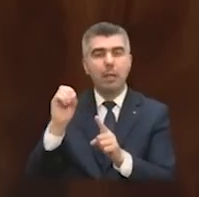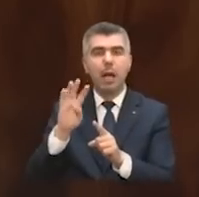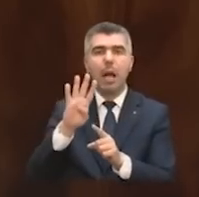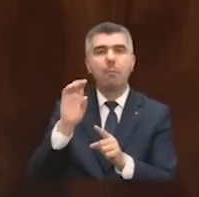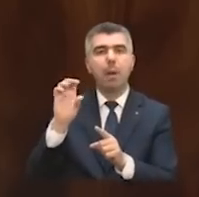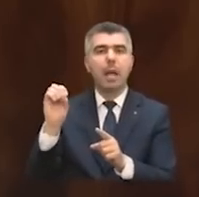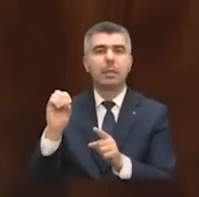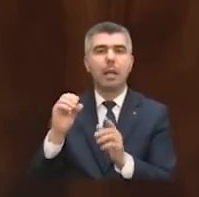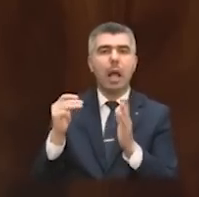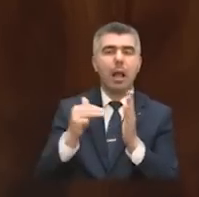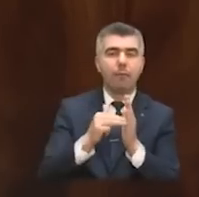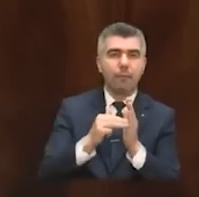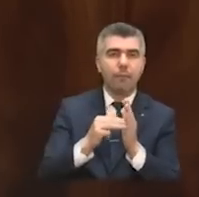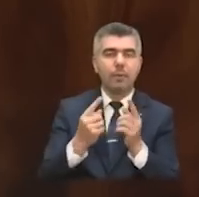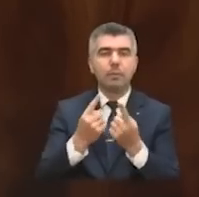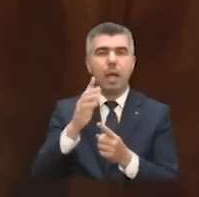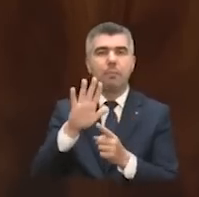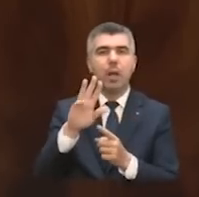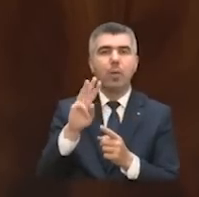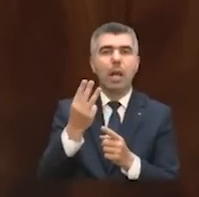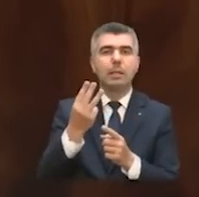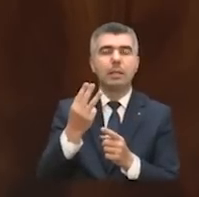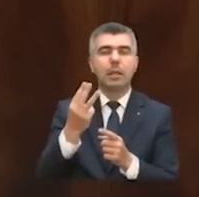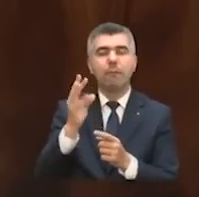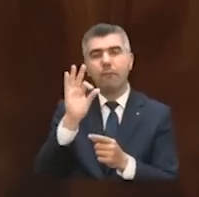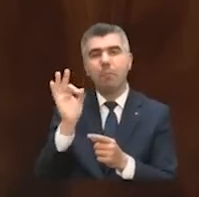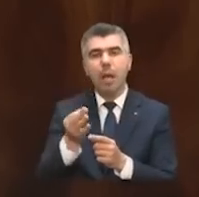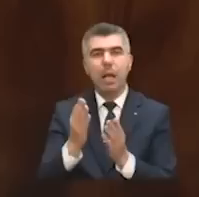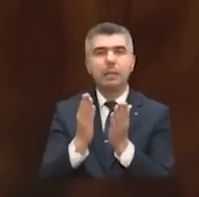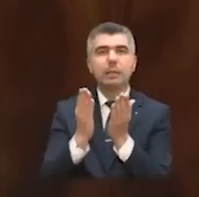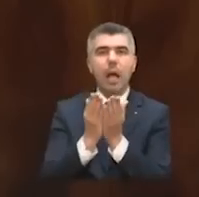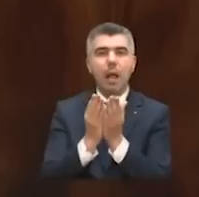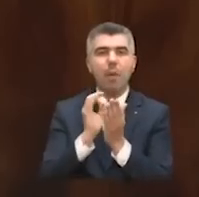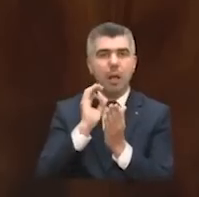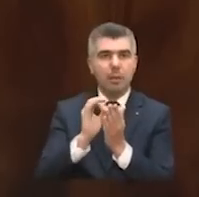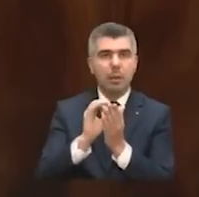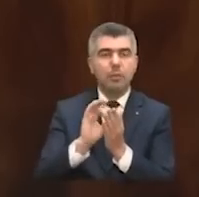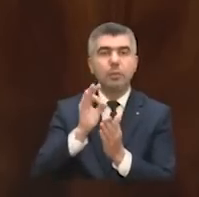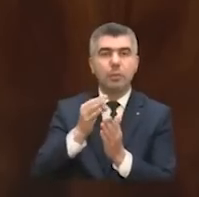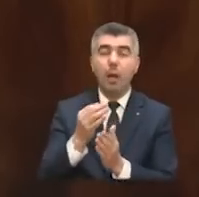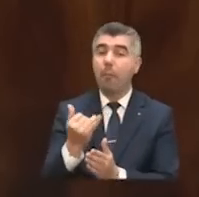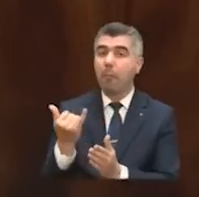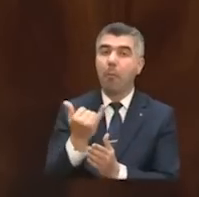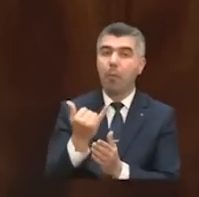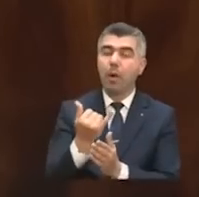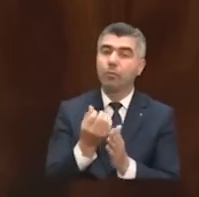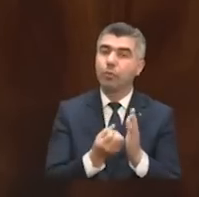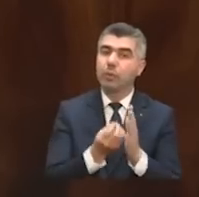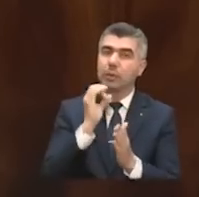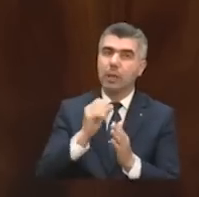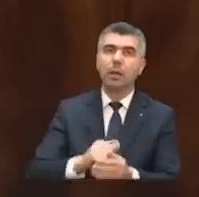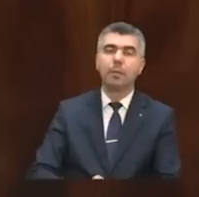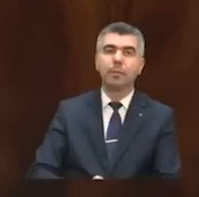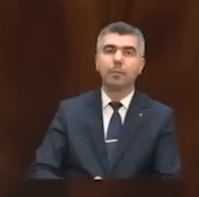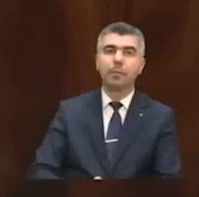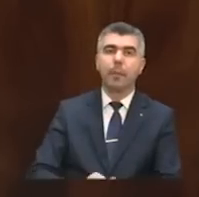400000، غنكونوا تقريبا فواحد 35% من الطلبه اللي عندهم هذه الامكانيات. وهذا شيء جميل، وما يمكن نمشيو الا